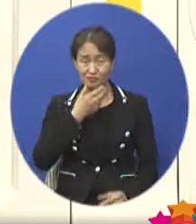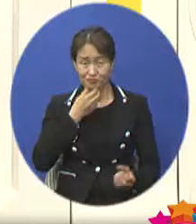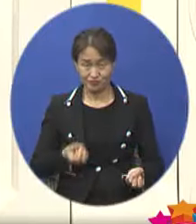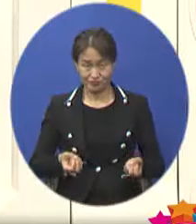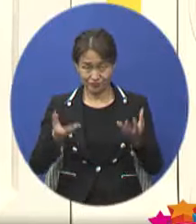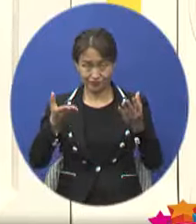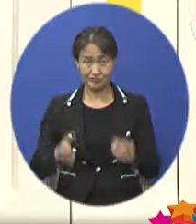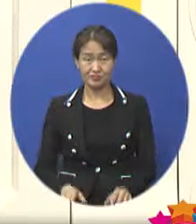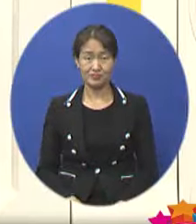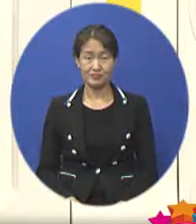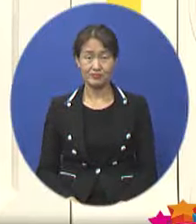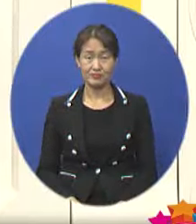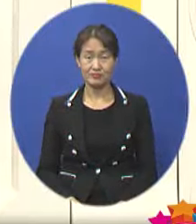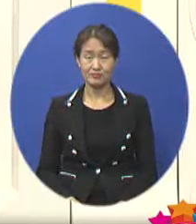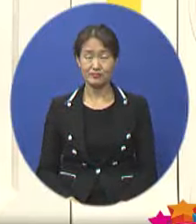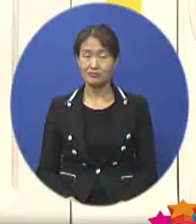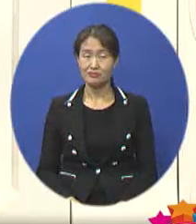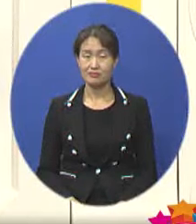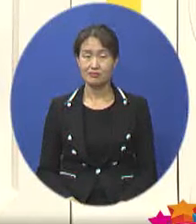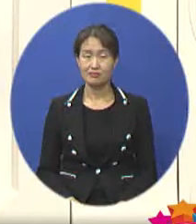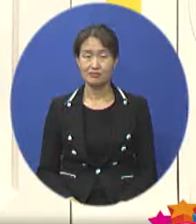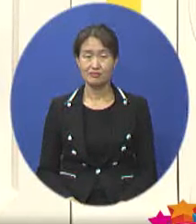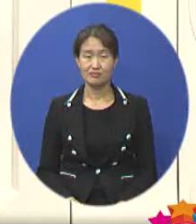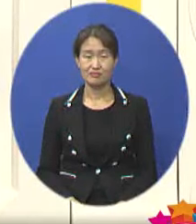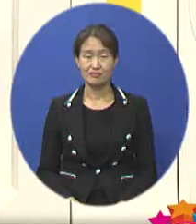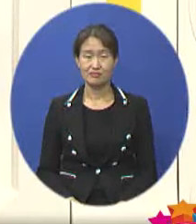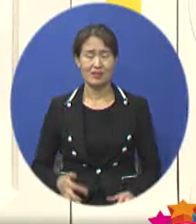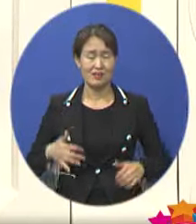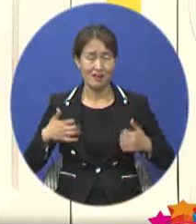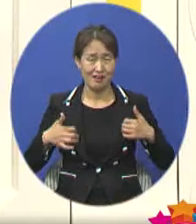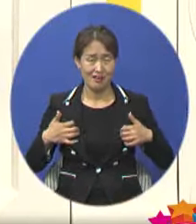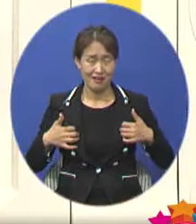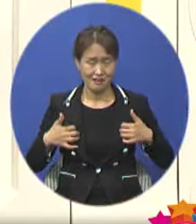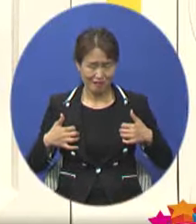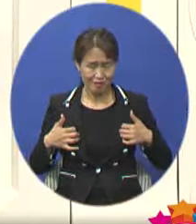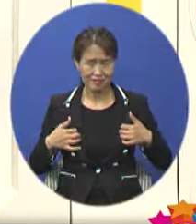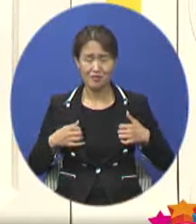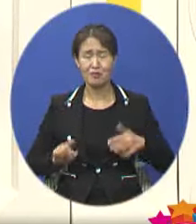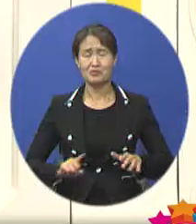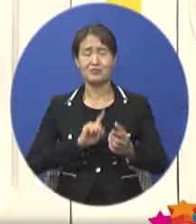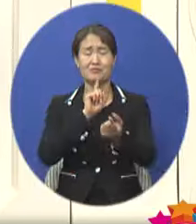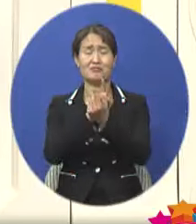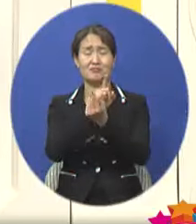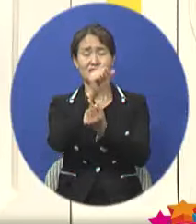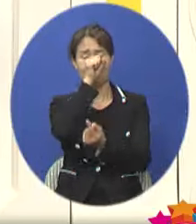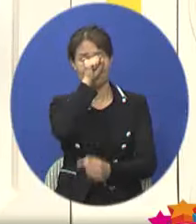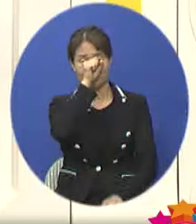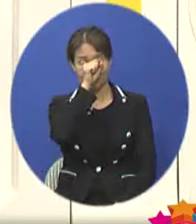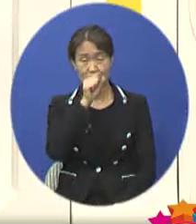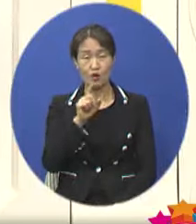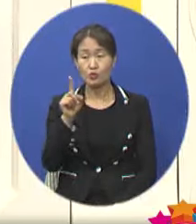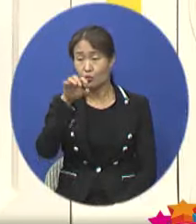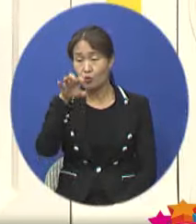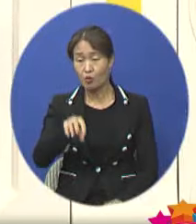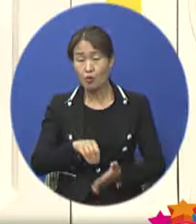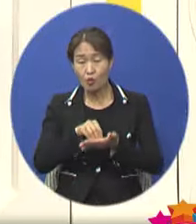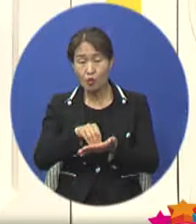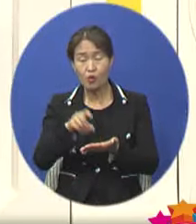예. 잘 됐네요. 예. 예. 뭐 이렇게 기쁜 소식을 가지고 또 그러니까요. 만나게 돼서 좋은데 어디에 취직을